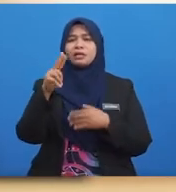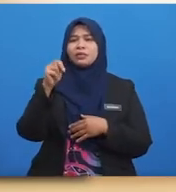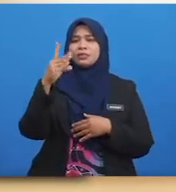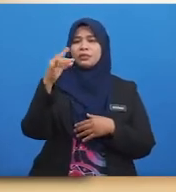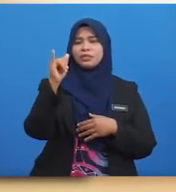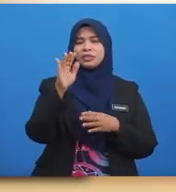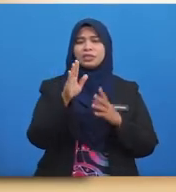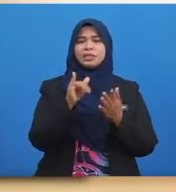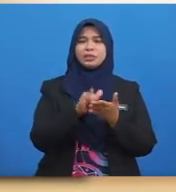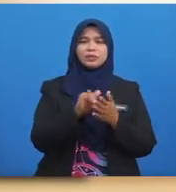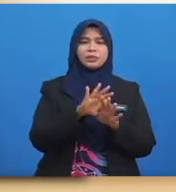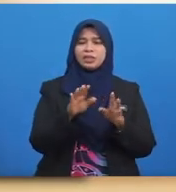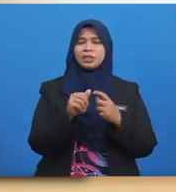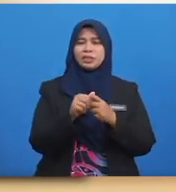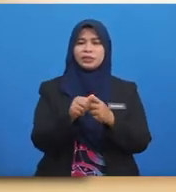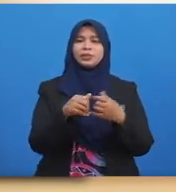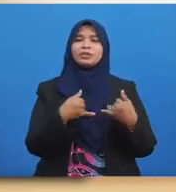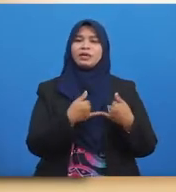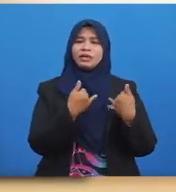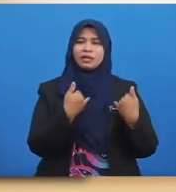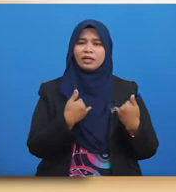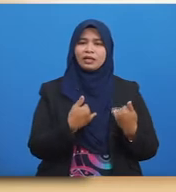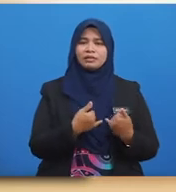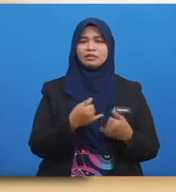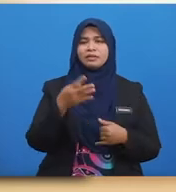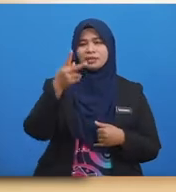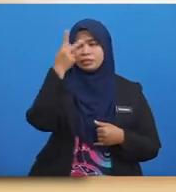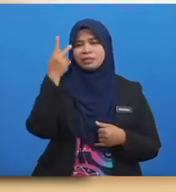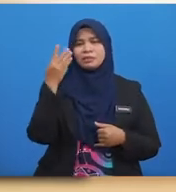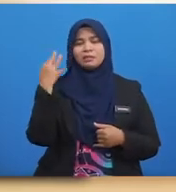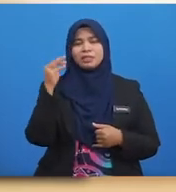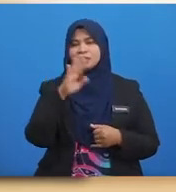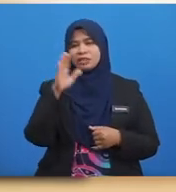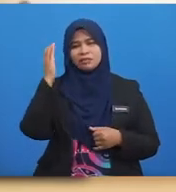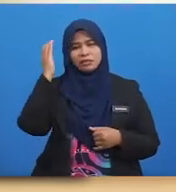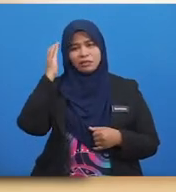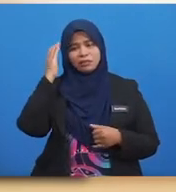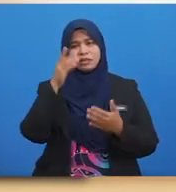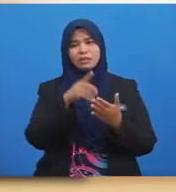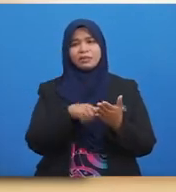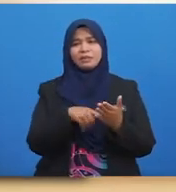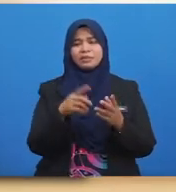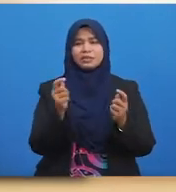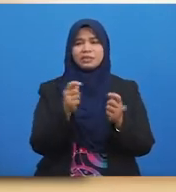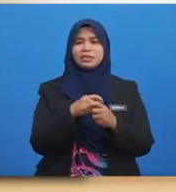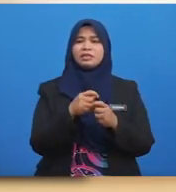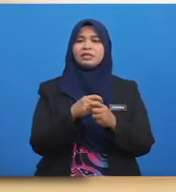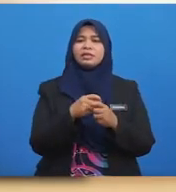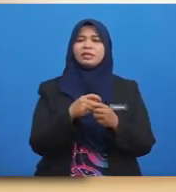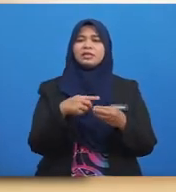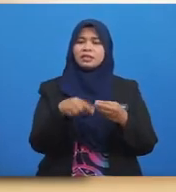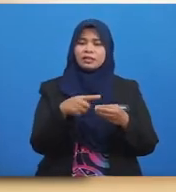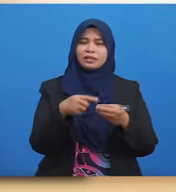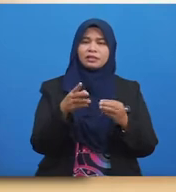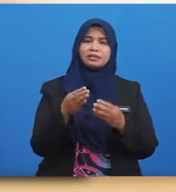bahawa mereka yang mengundi itu tidak mengikut ketetapan hati kerana tidak tahu apa-apa tentang